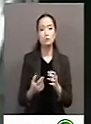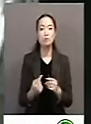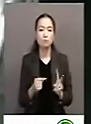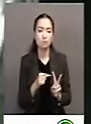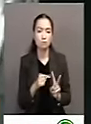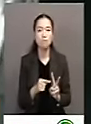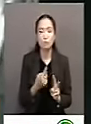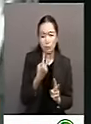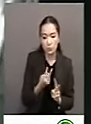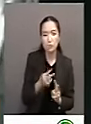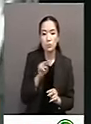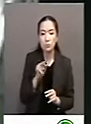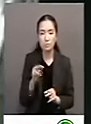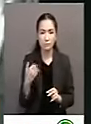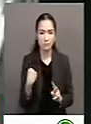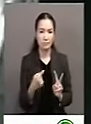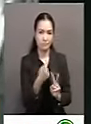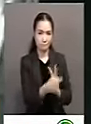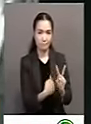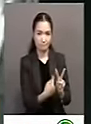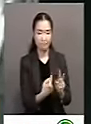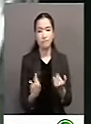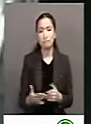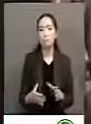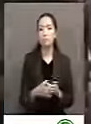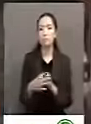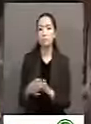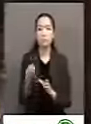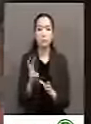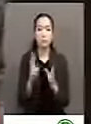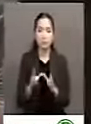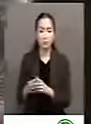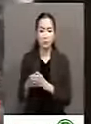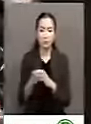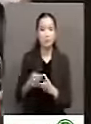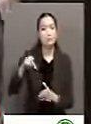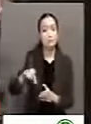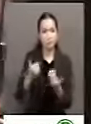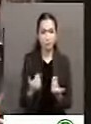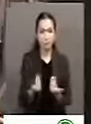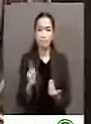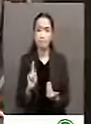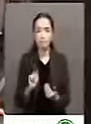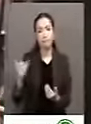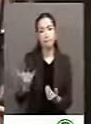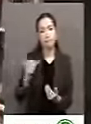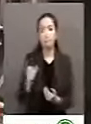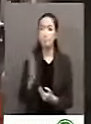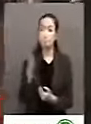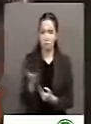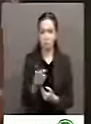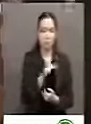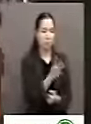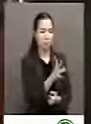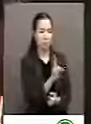นเพียงผู้ที่อยู่ในเหตุการณ์เท่านั้นค่ะการนำตัวผู้ต้องหามาที่กองบังคับการปราบปรามคดีครั้งนี้เนื่องจากญาติได้ขอให้โอนย้